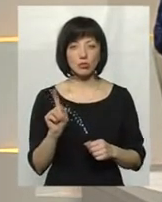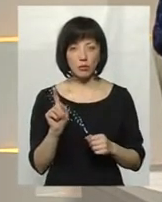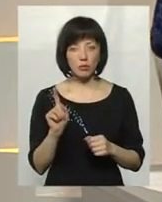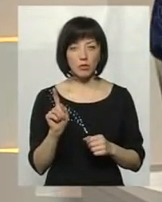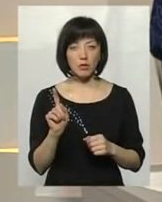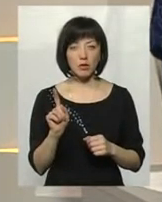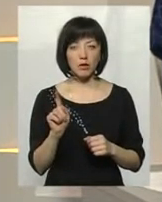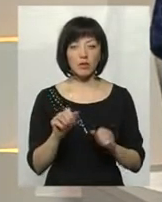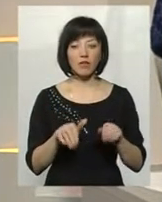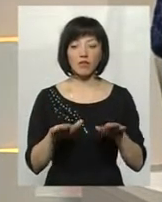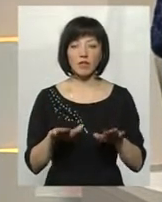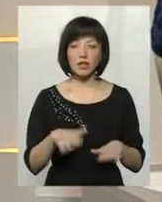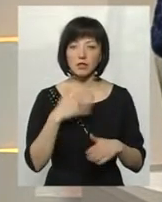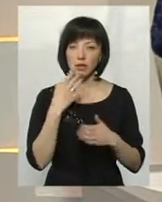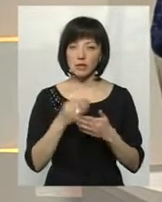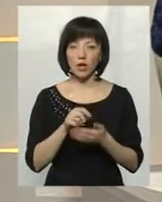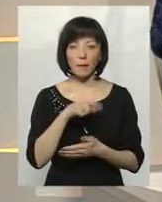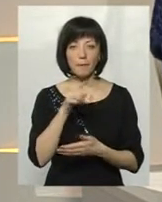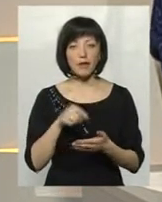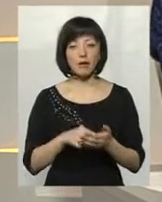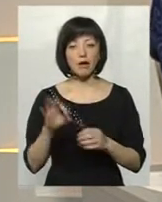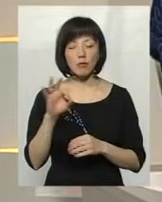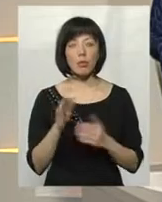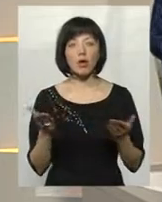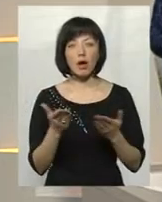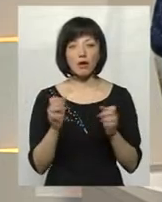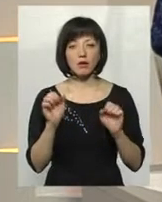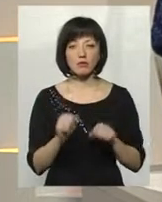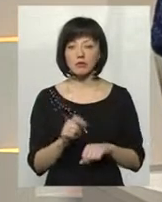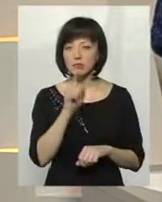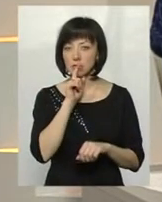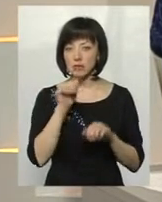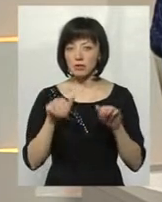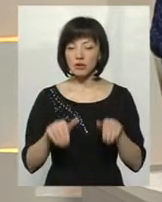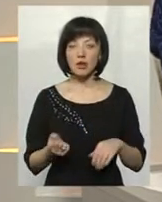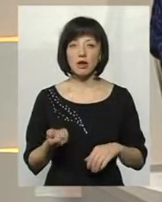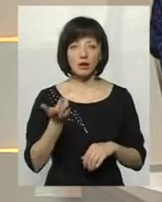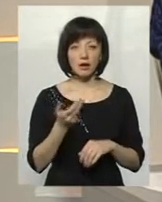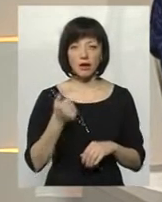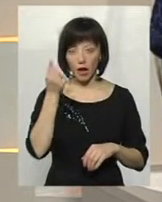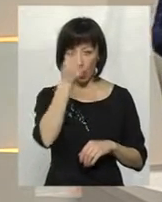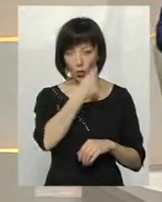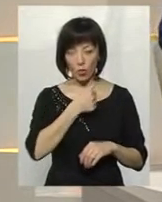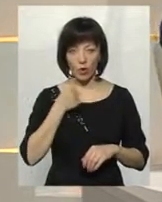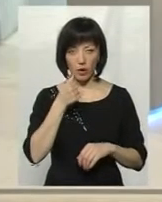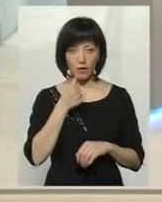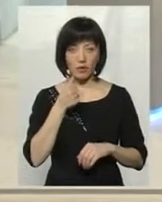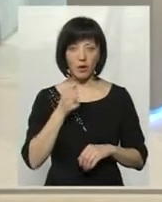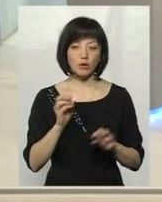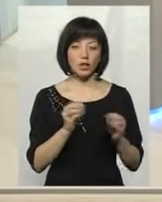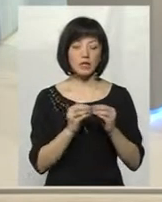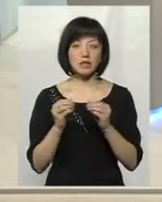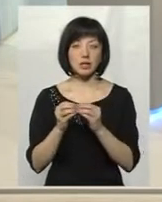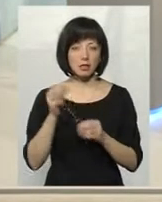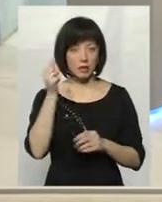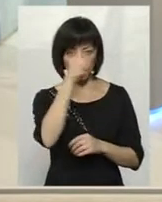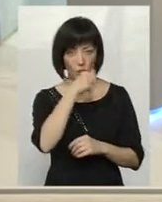все-таки вирішити свої питання, про які вони інколи мовчали кілька років, а то й